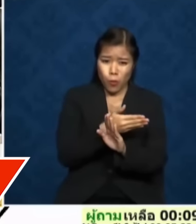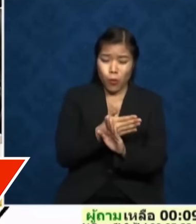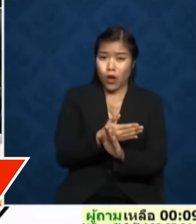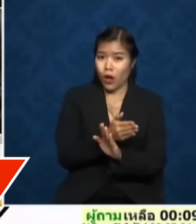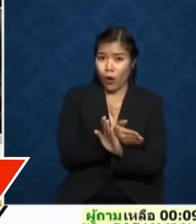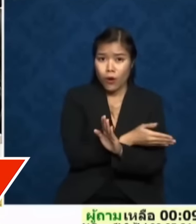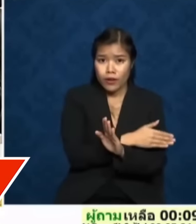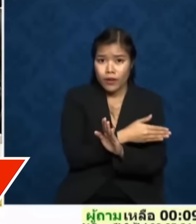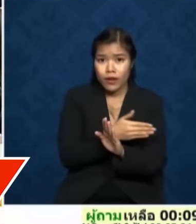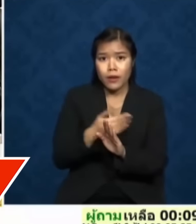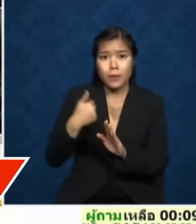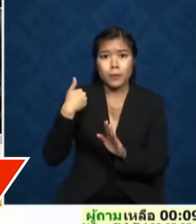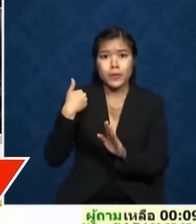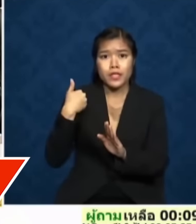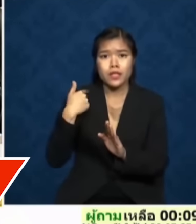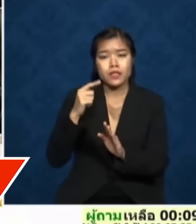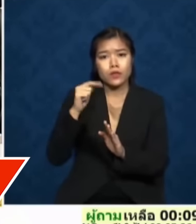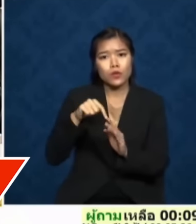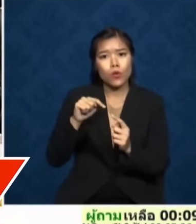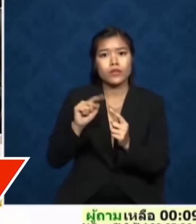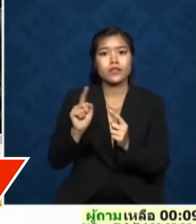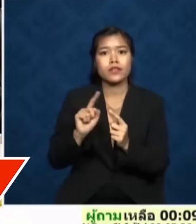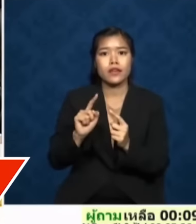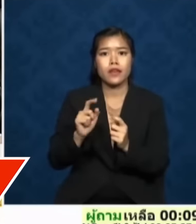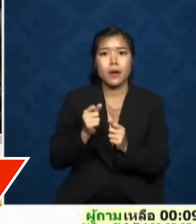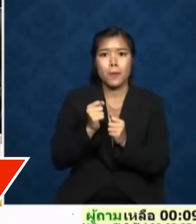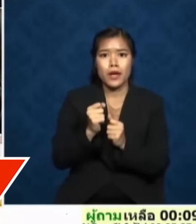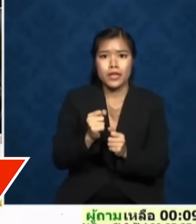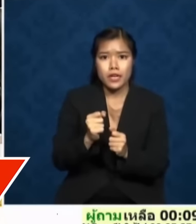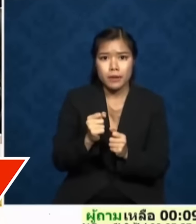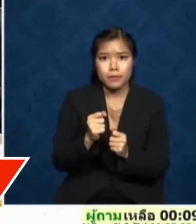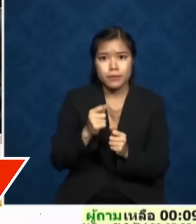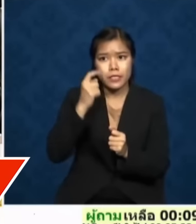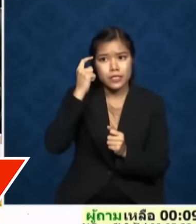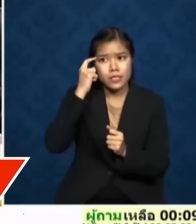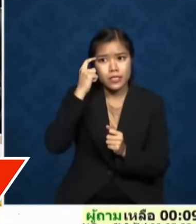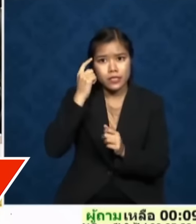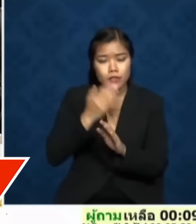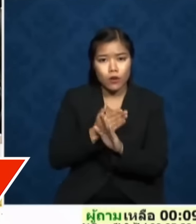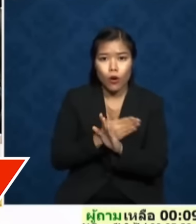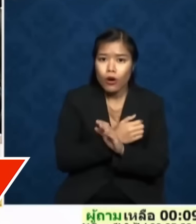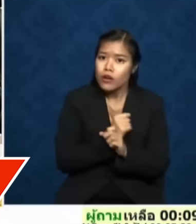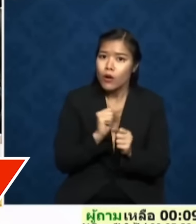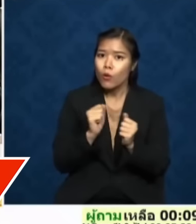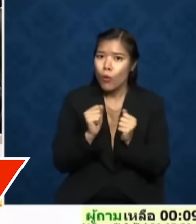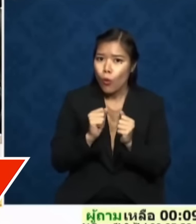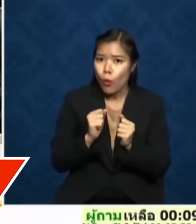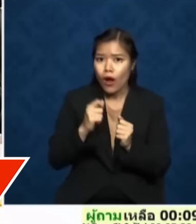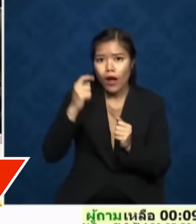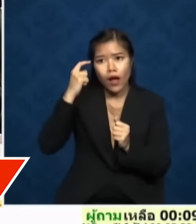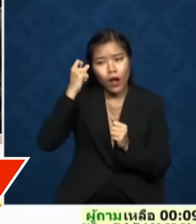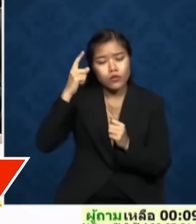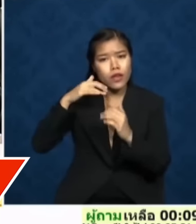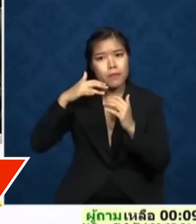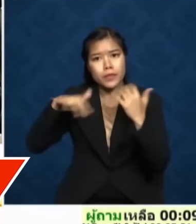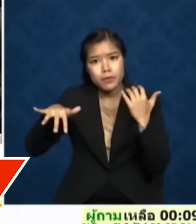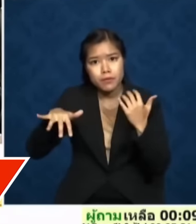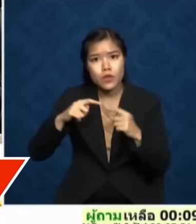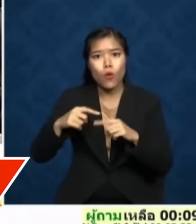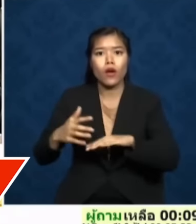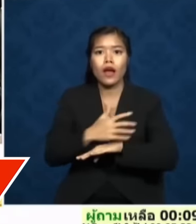ครับมีความพยายามที่จะสร้างความกลัวและความเข้าใจผิดทางการเมืองว่